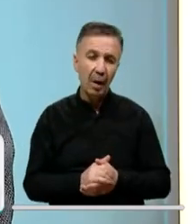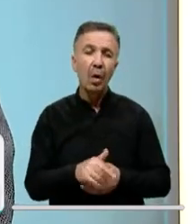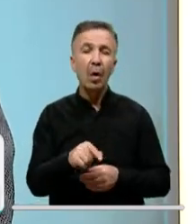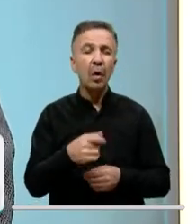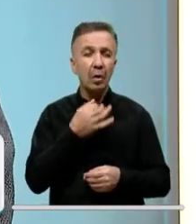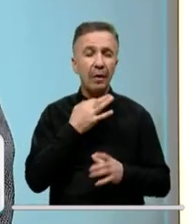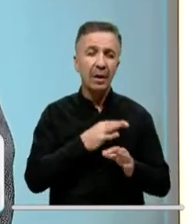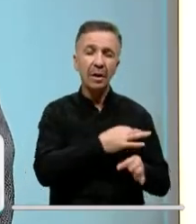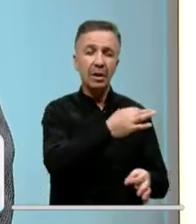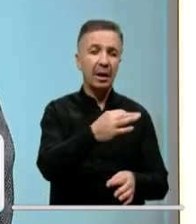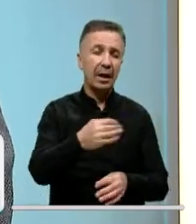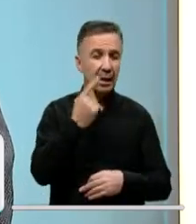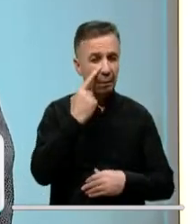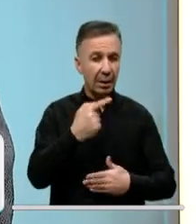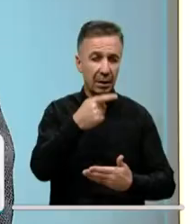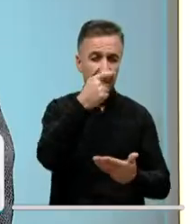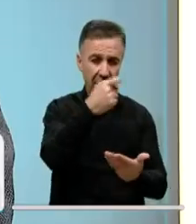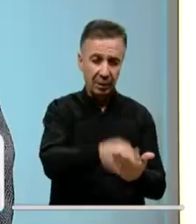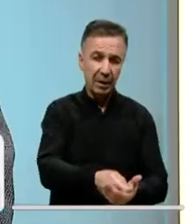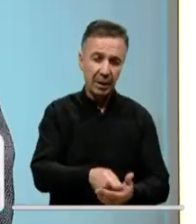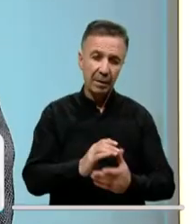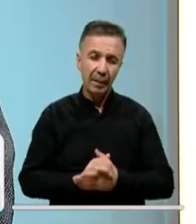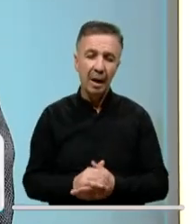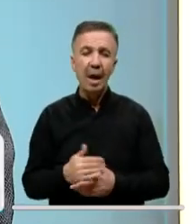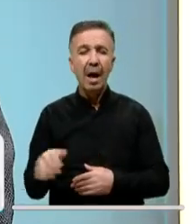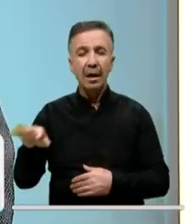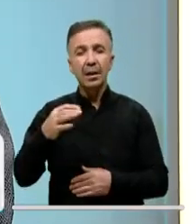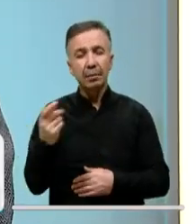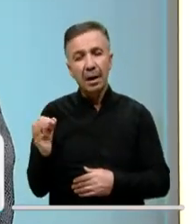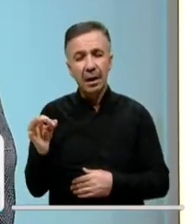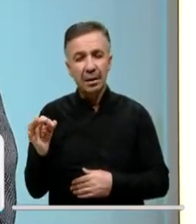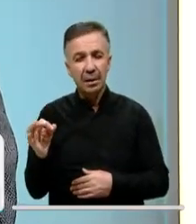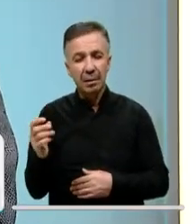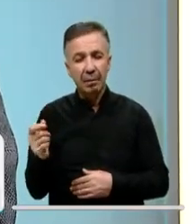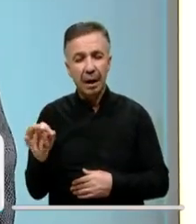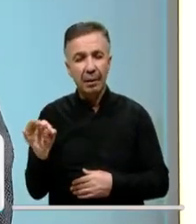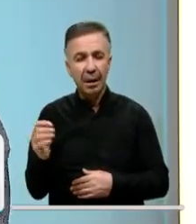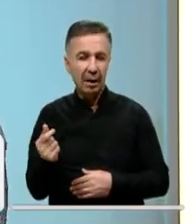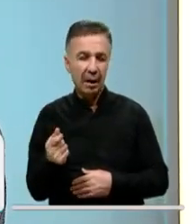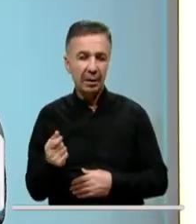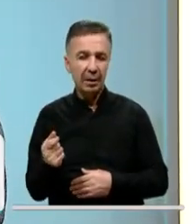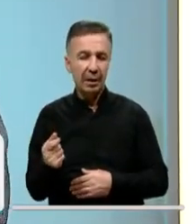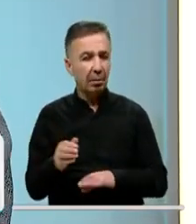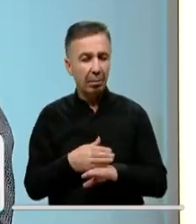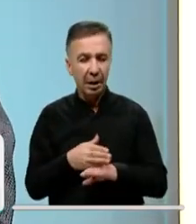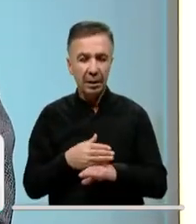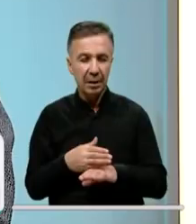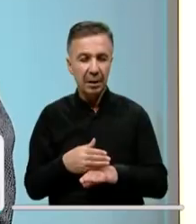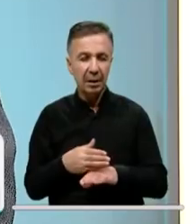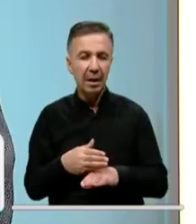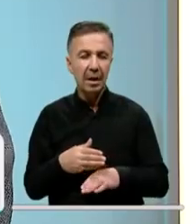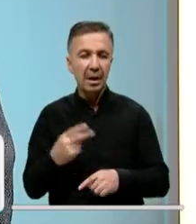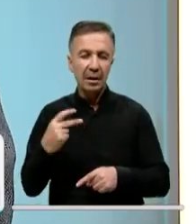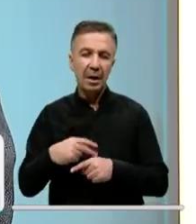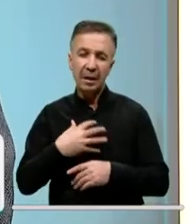dağıtacağım. Herkes parasının, altının, gümüşünün, ticaret malının zekatını ise kendisi ödesin. Burada demek